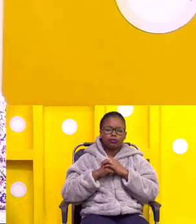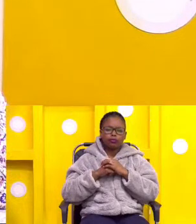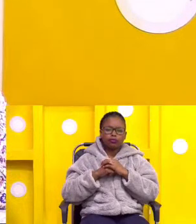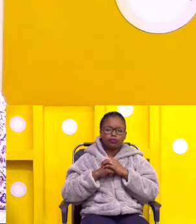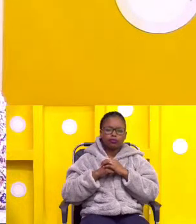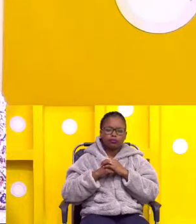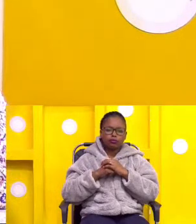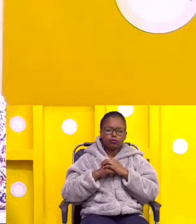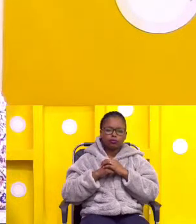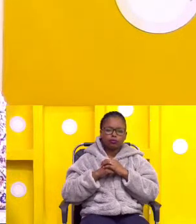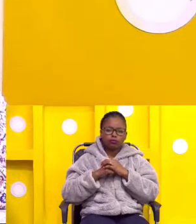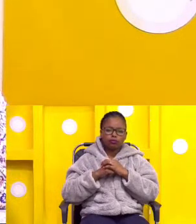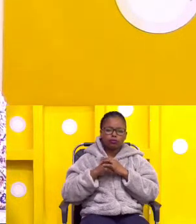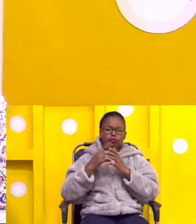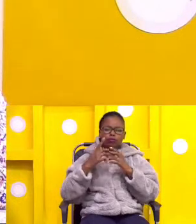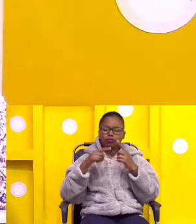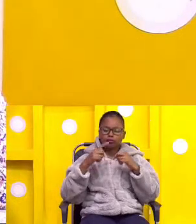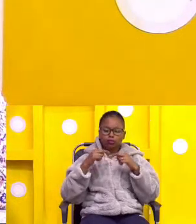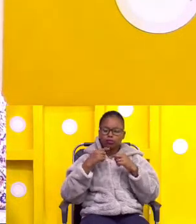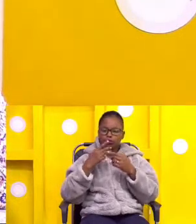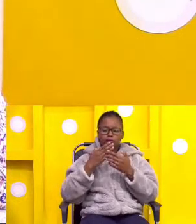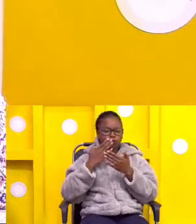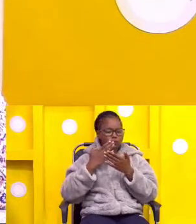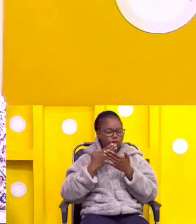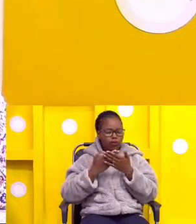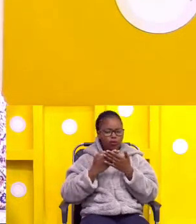Arokĩte kũnjĩra tu nĩ wega thengiũ.